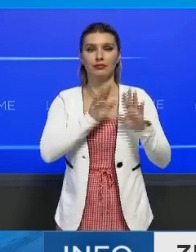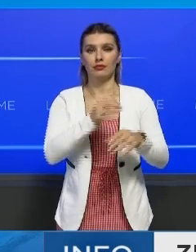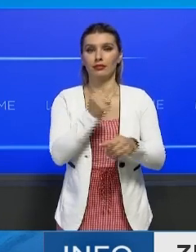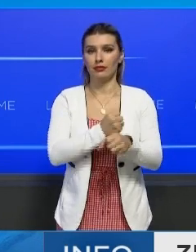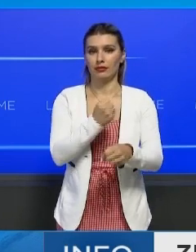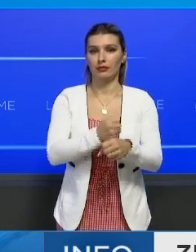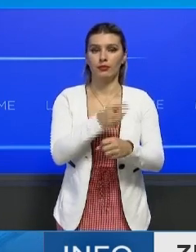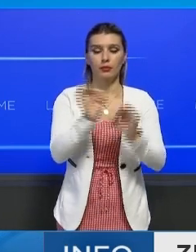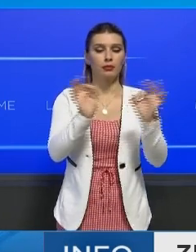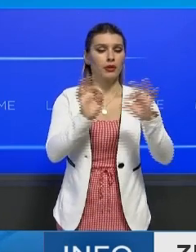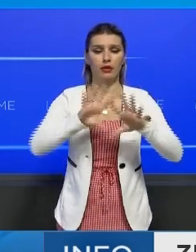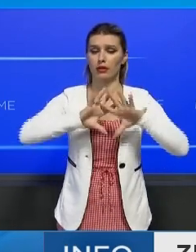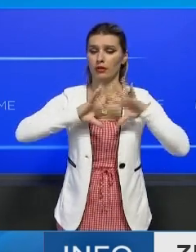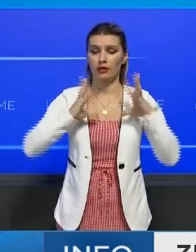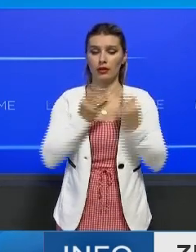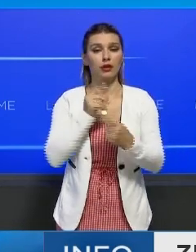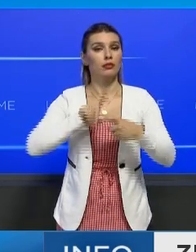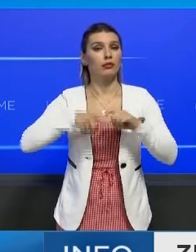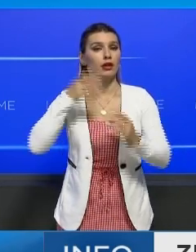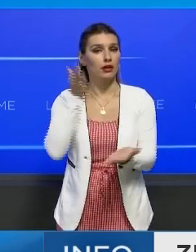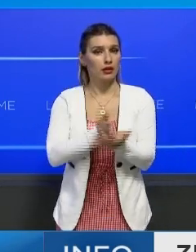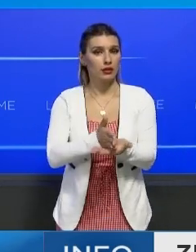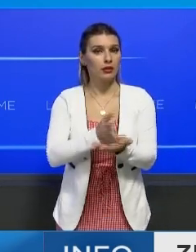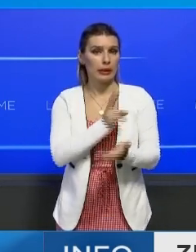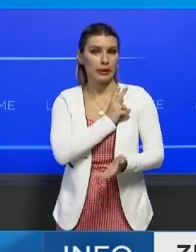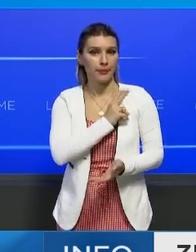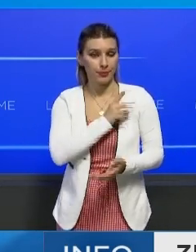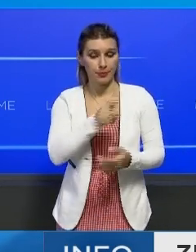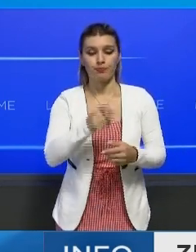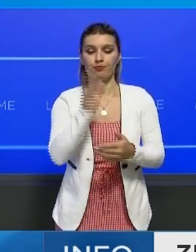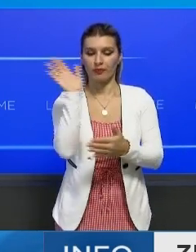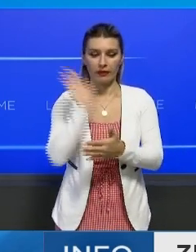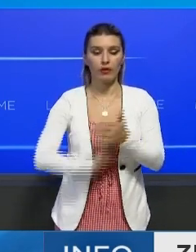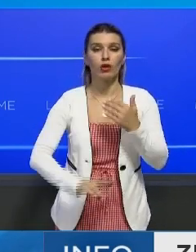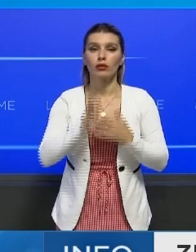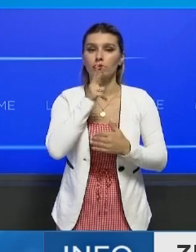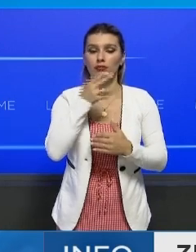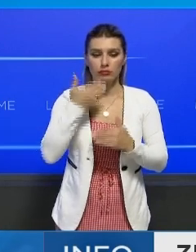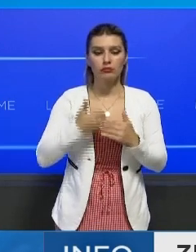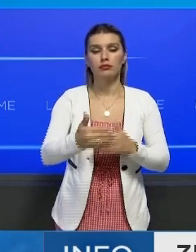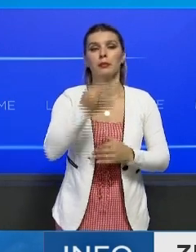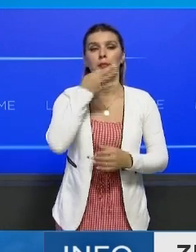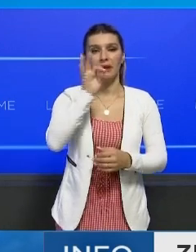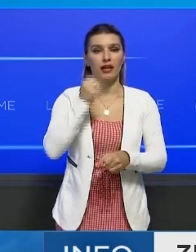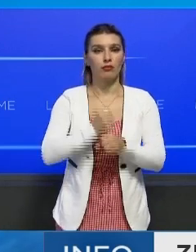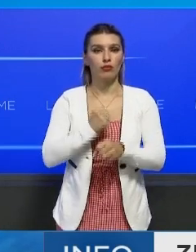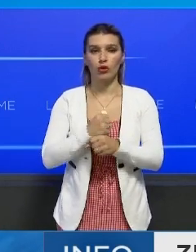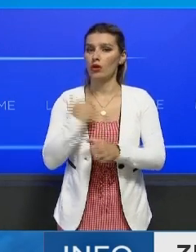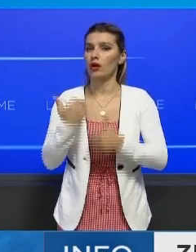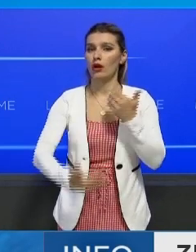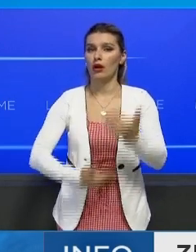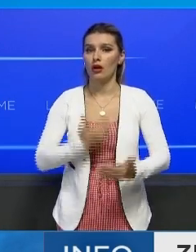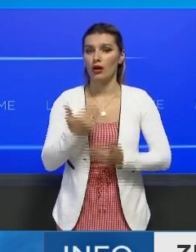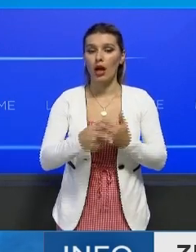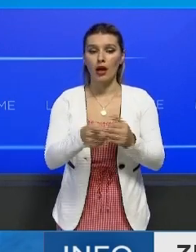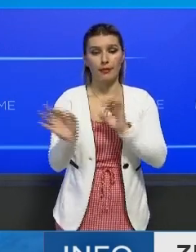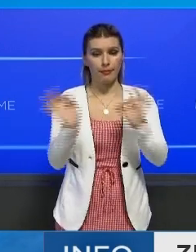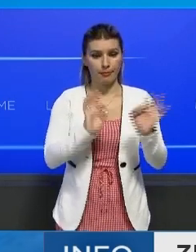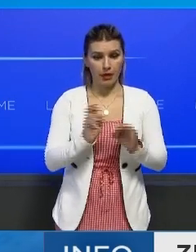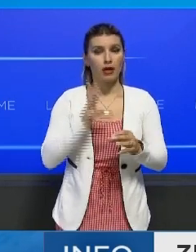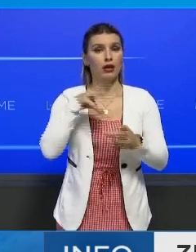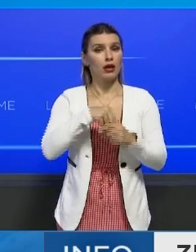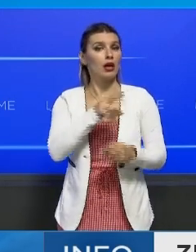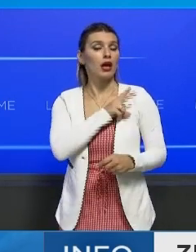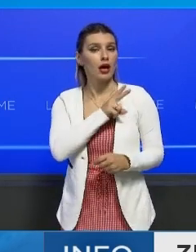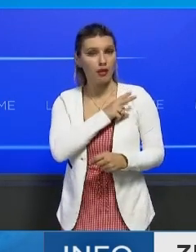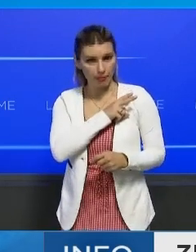të gjitha pregaditjet e nevojshme që ky proces të fillojë me sukses. Në kuadër të këtyre pregaditjeve, natyrisht